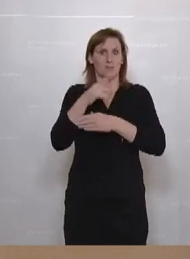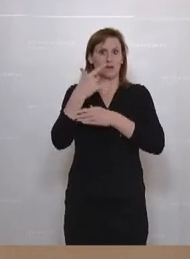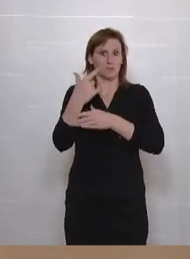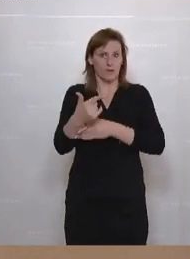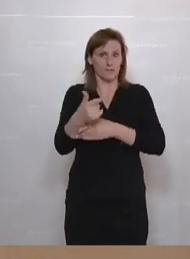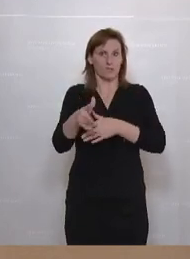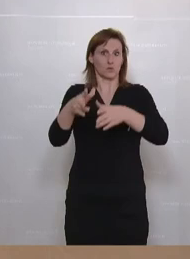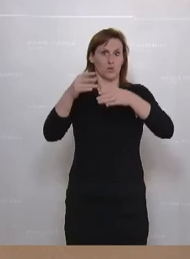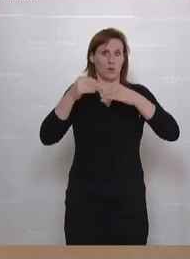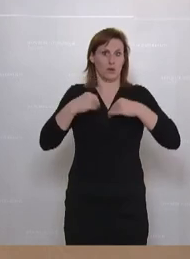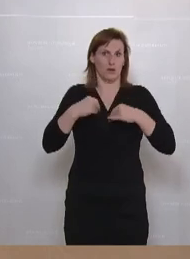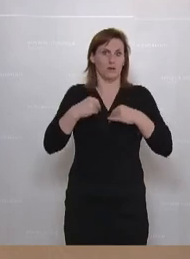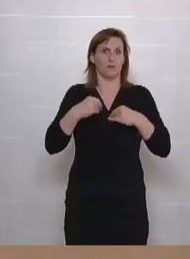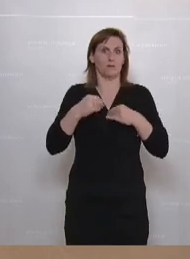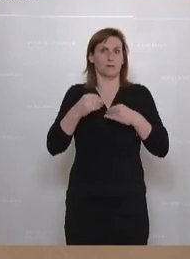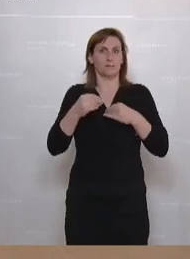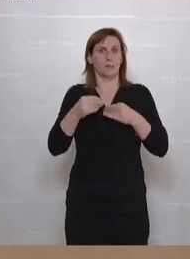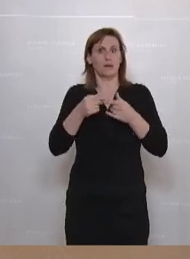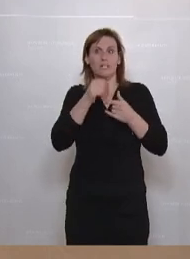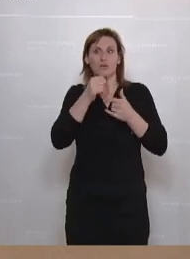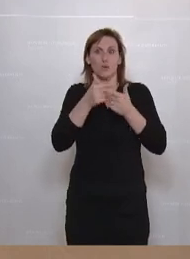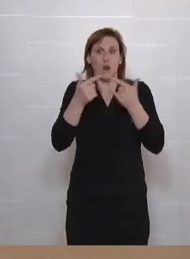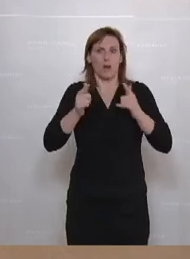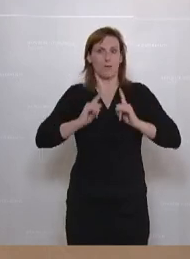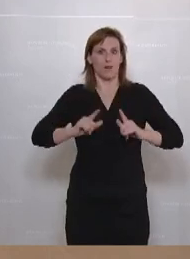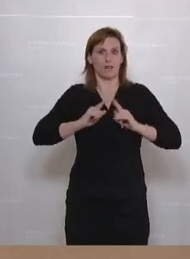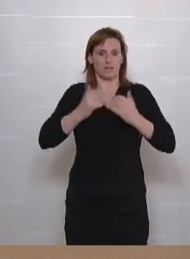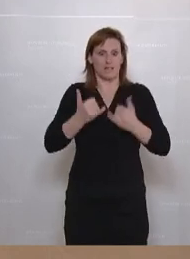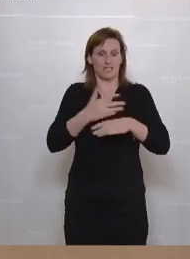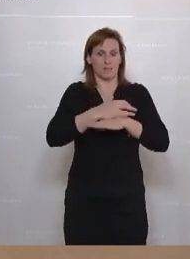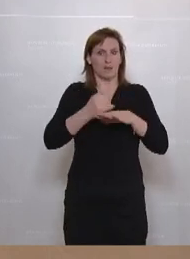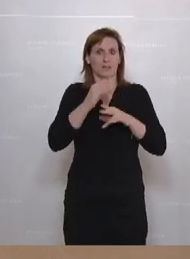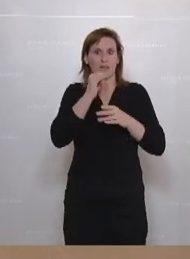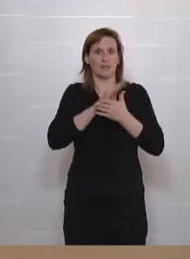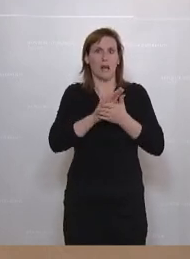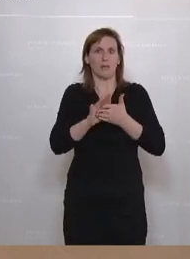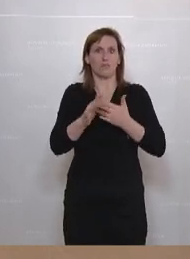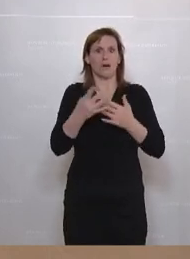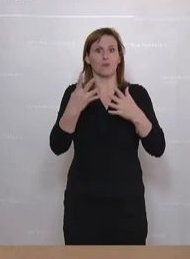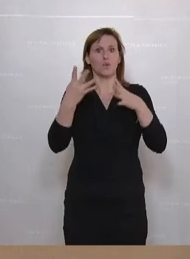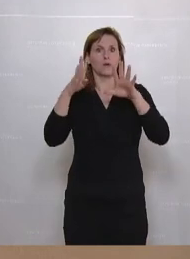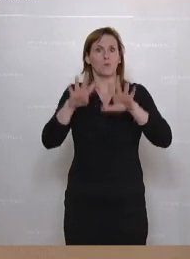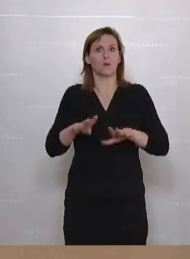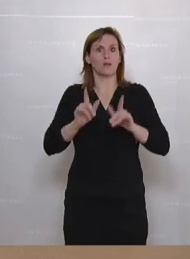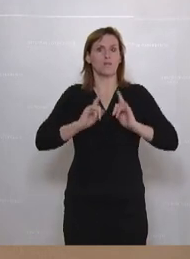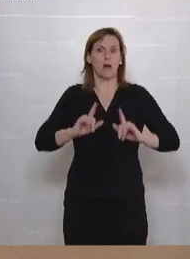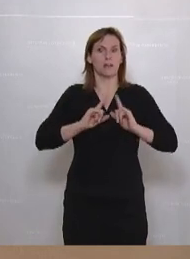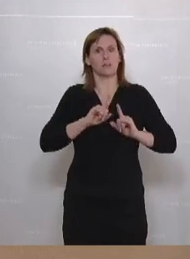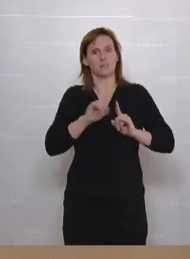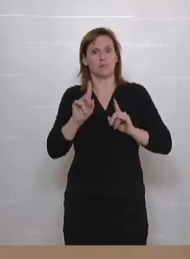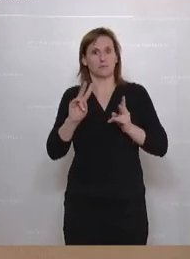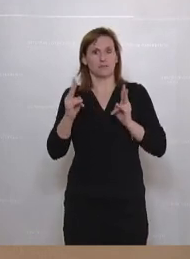operationell sein. Um aber nicht so lange zu warten, weil wir sind jetzt im März und wir können jetzt einfach 9 Monate zuwarten, haben wir jetzt